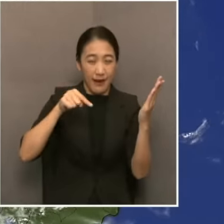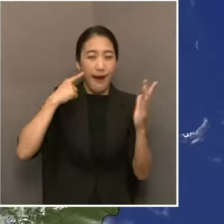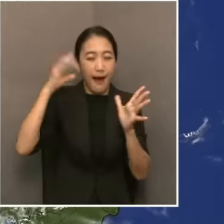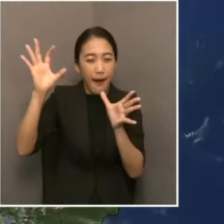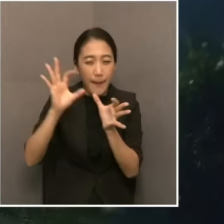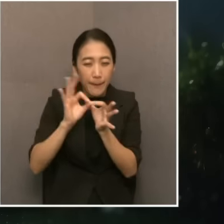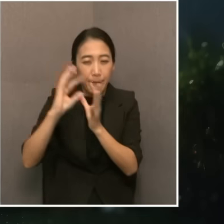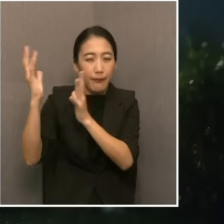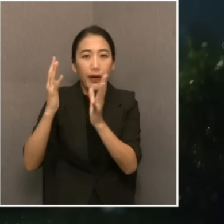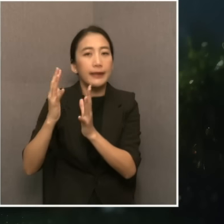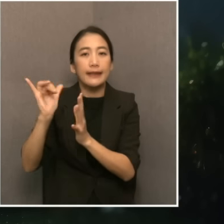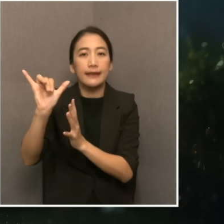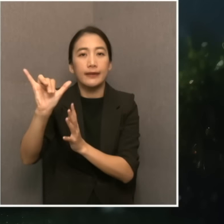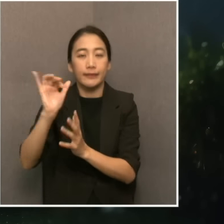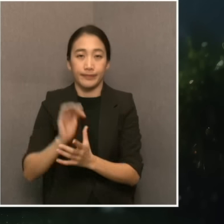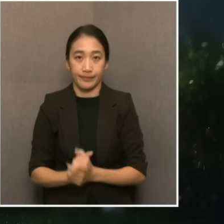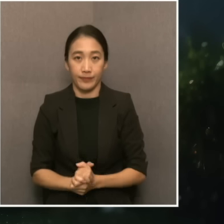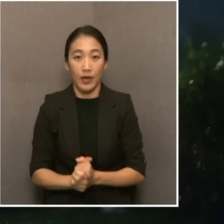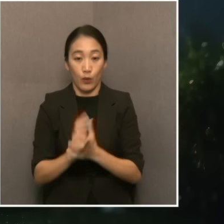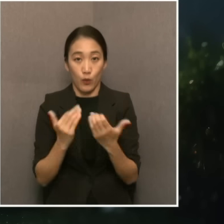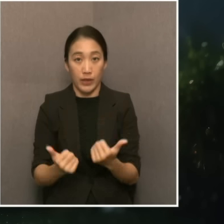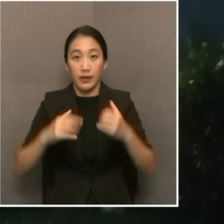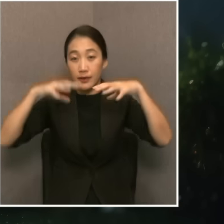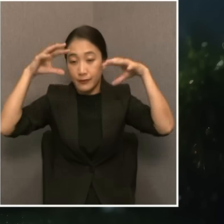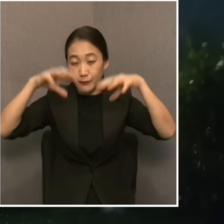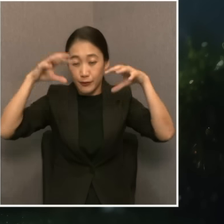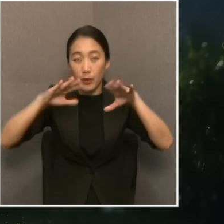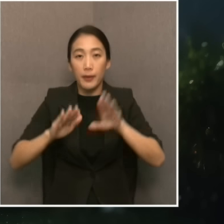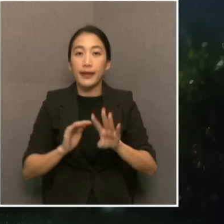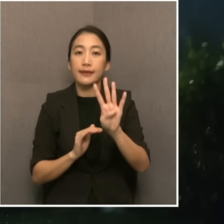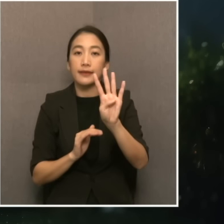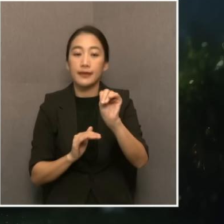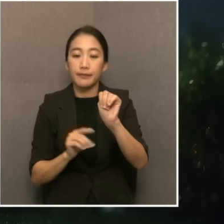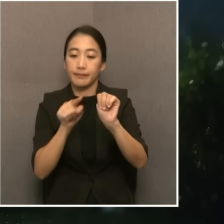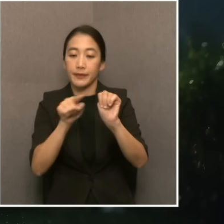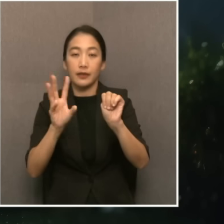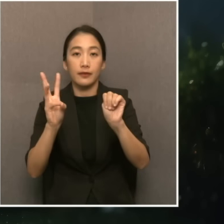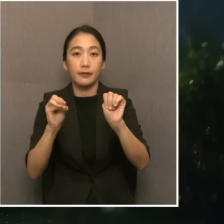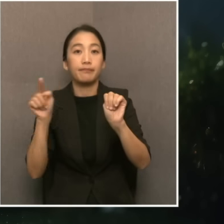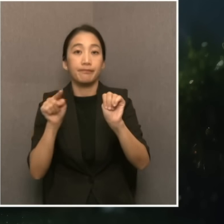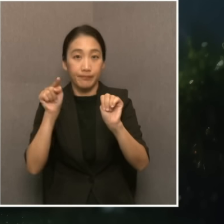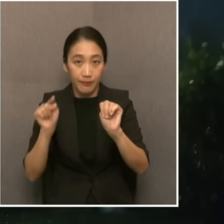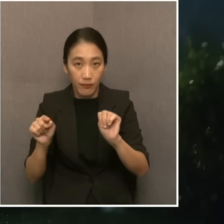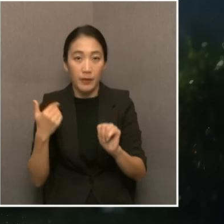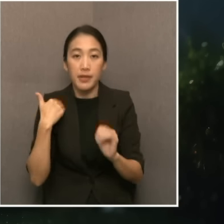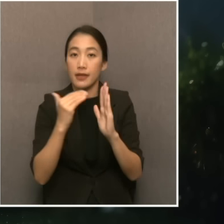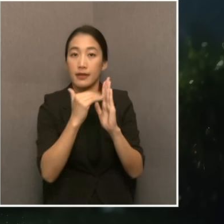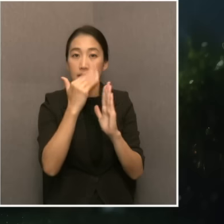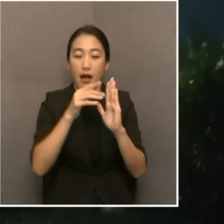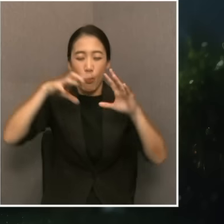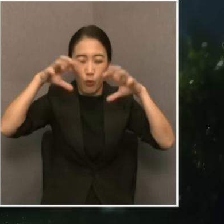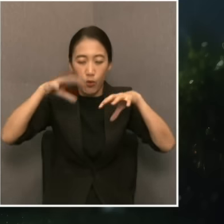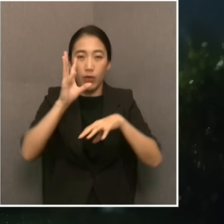พรวมทั่วไทยกันหน่อยนะคะวันนี้จะมีฝนร้อยละ40ถึง60ของพื้นที่ภาคเหนือมีฝนร้อยละ60ของพื้น